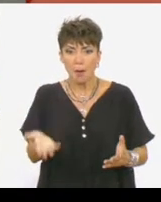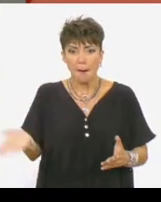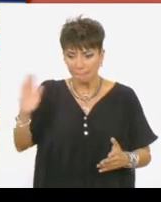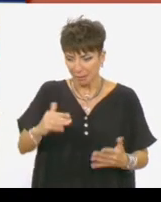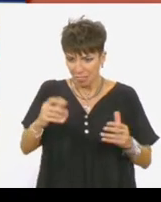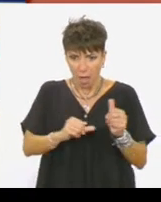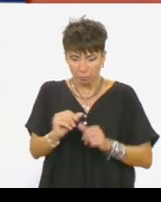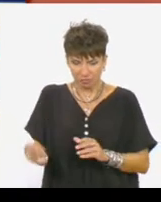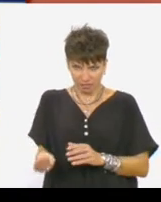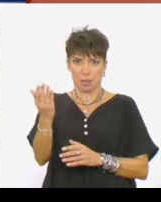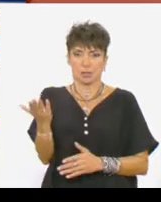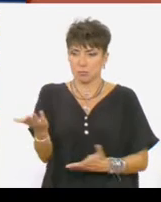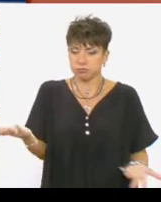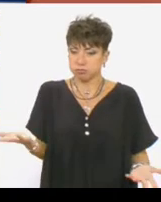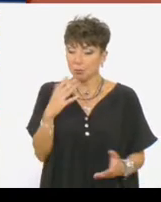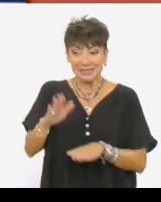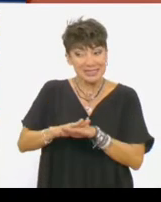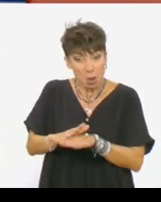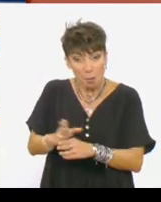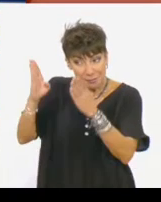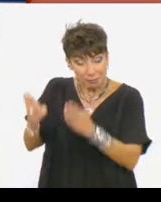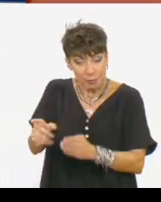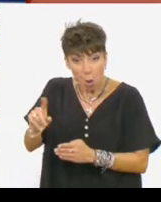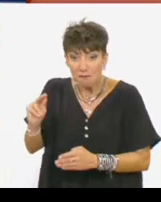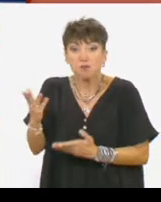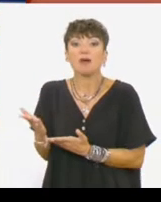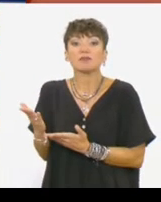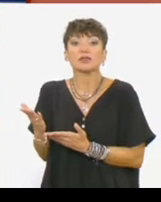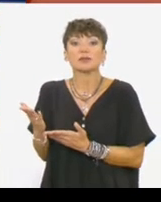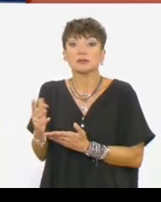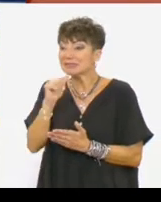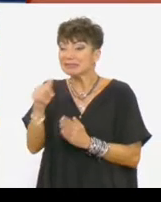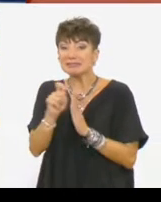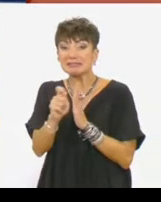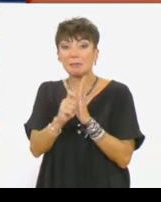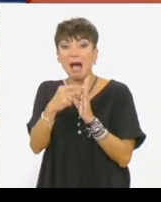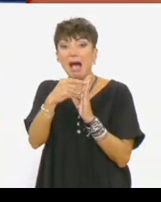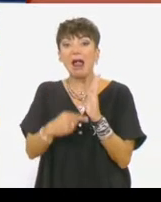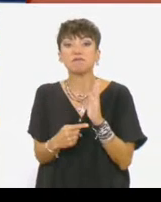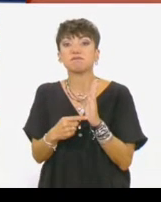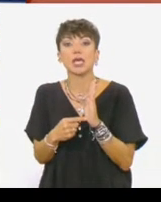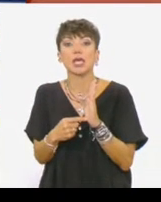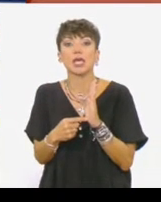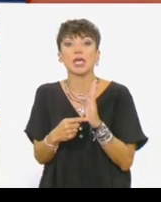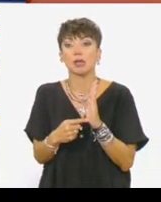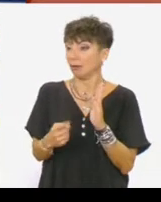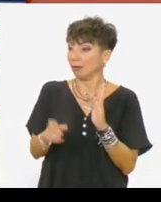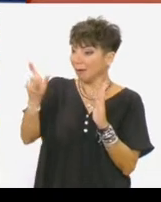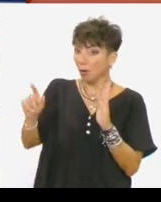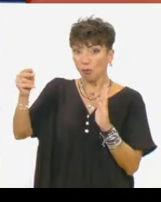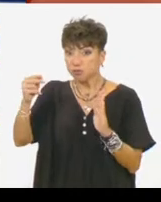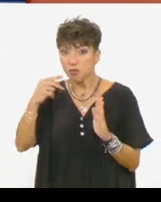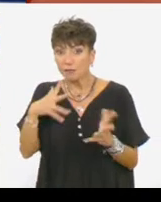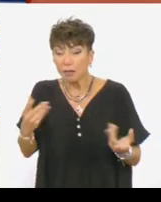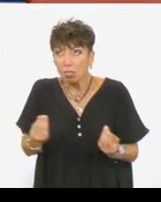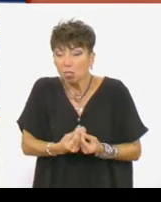αναδεικνύεται ξανά. Ως βουλευτής, δεν γνωρίζατε ότι δεν μπορεί ένας βουλευτής. Σας είπα, υπάρχει μια ερμηνεία. Να συνάπτει συμβάσεις με τον